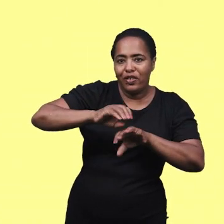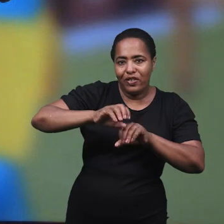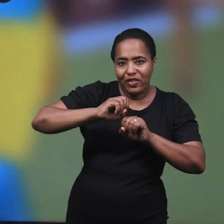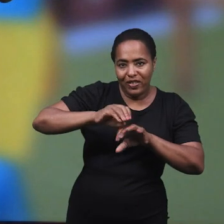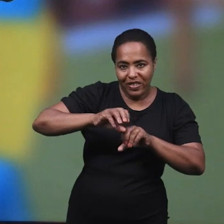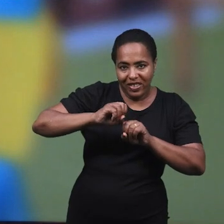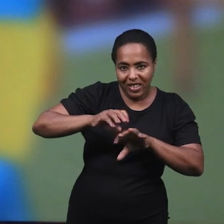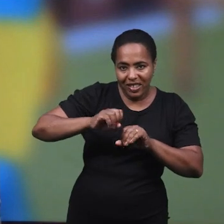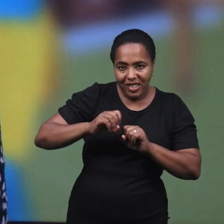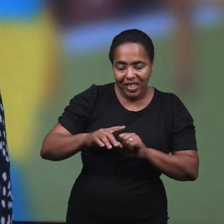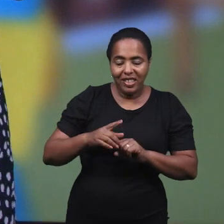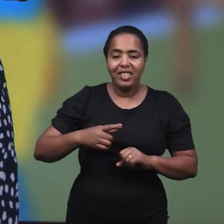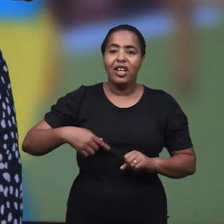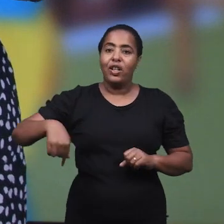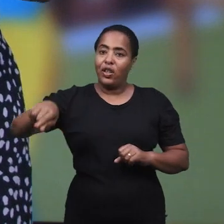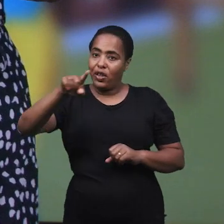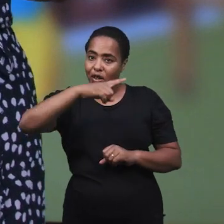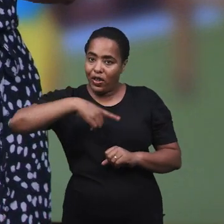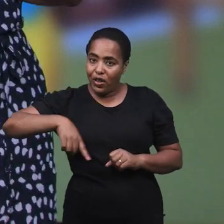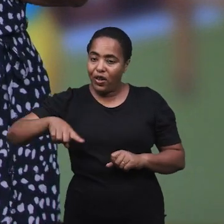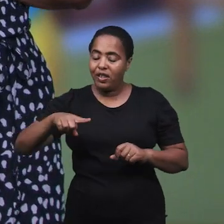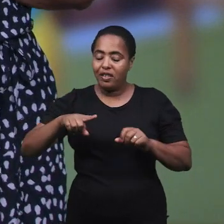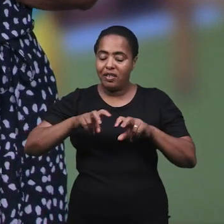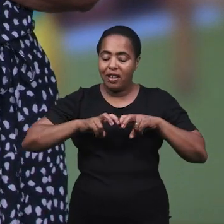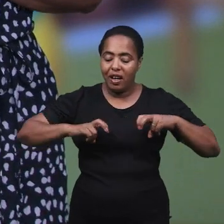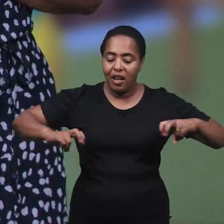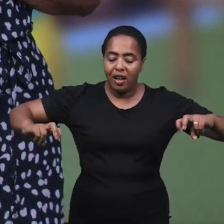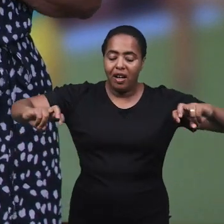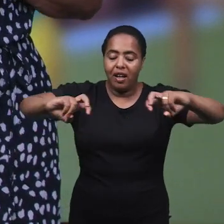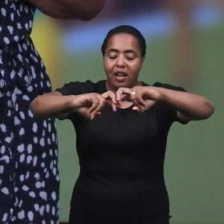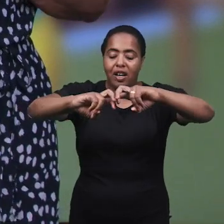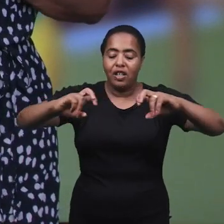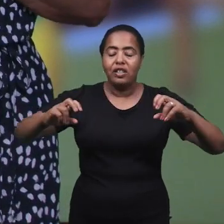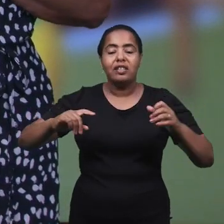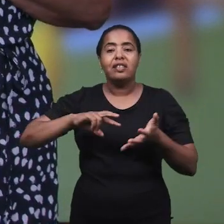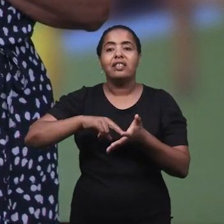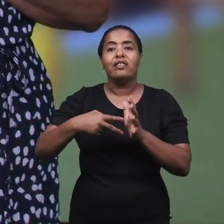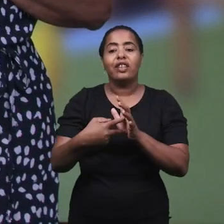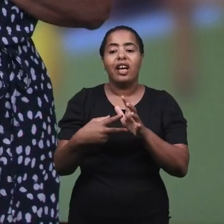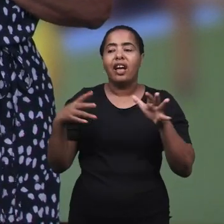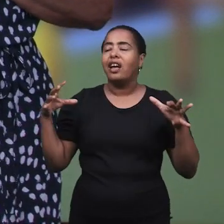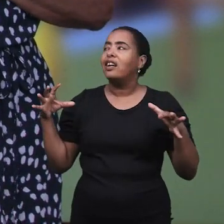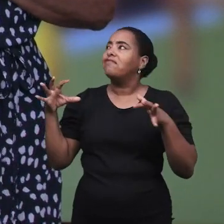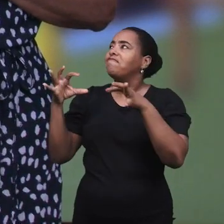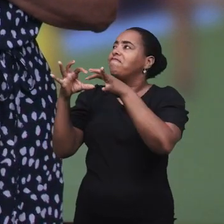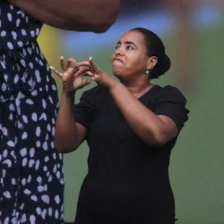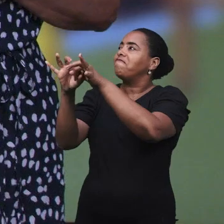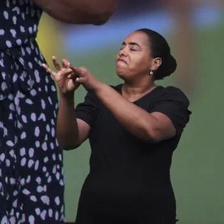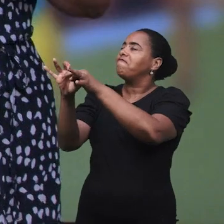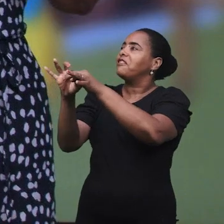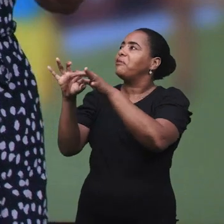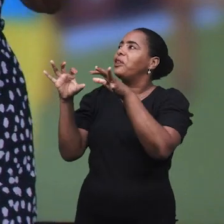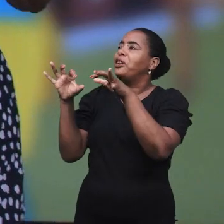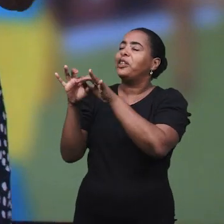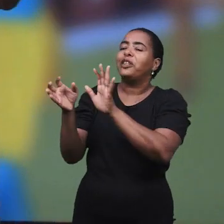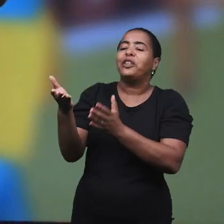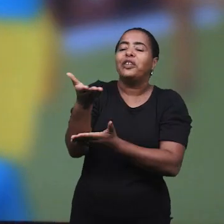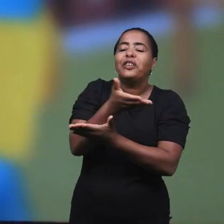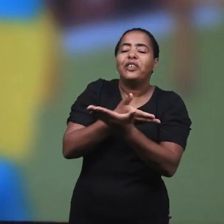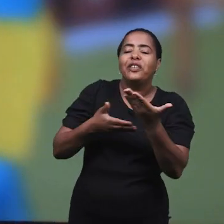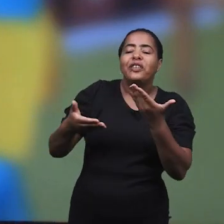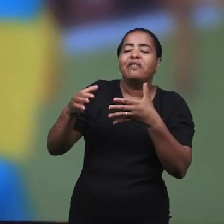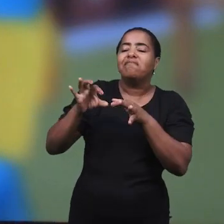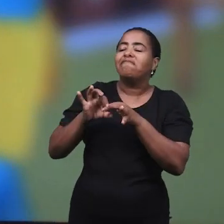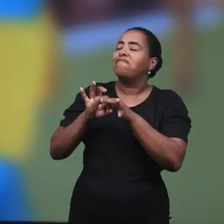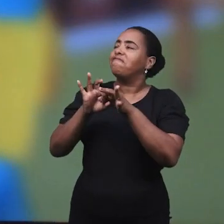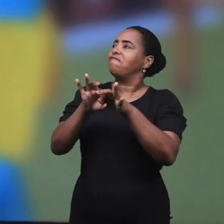enseigne une leçon. Être ensemble dans la table est d'être en communion avec le Seigneur, en